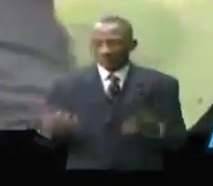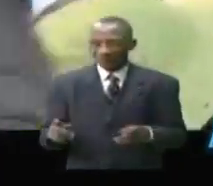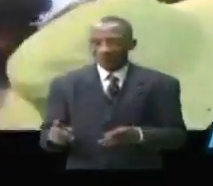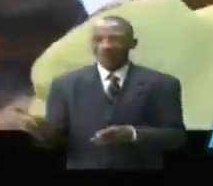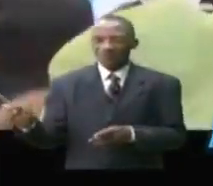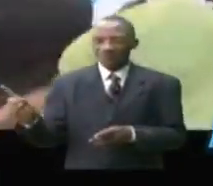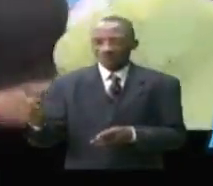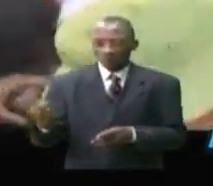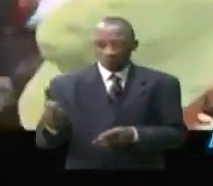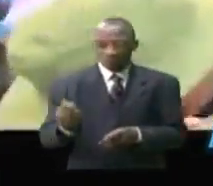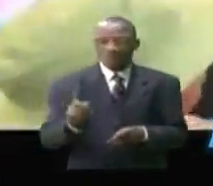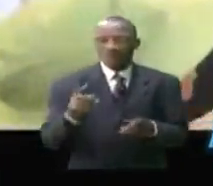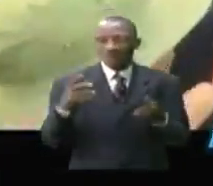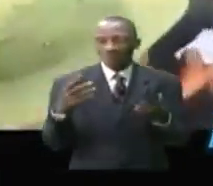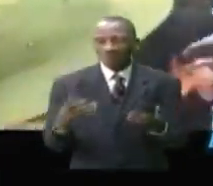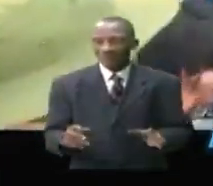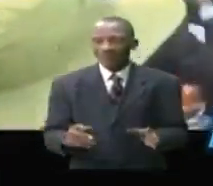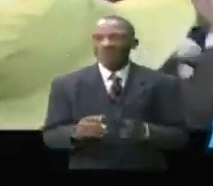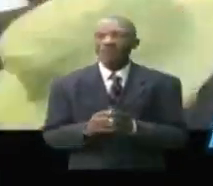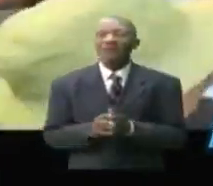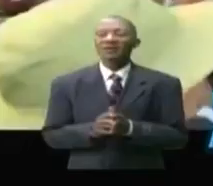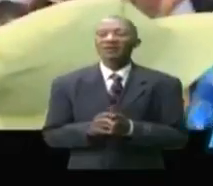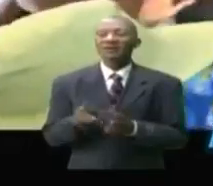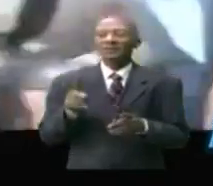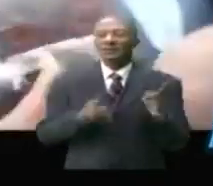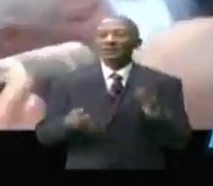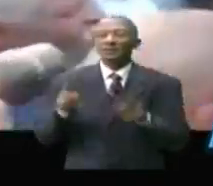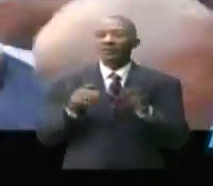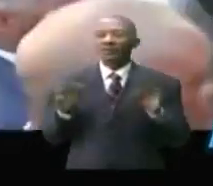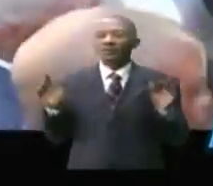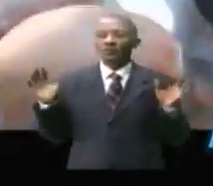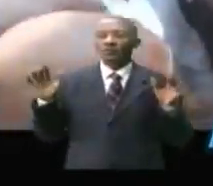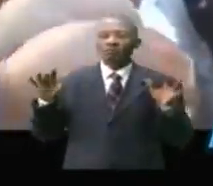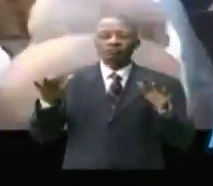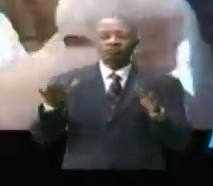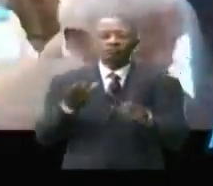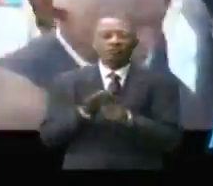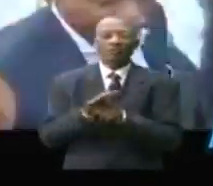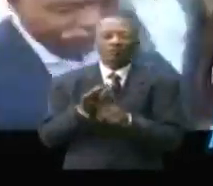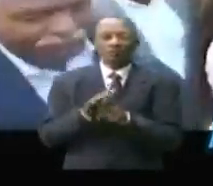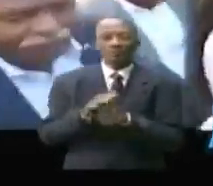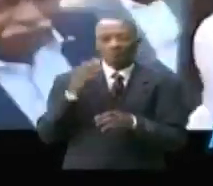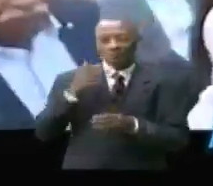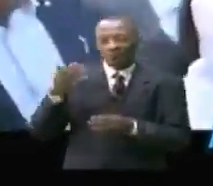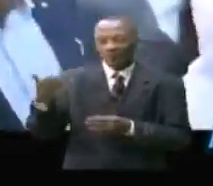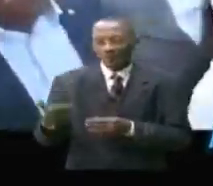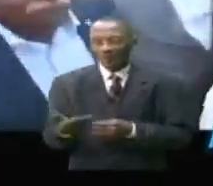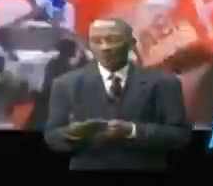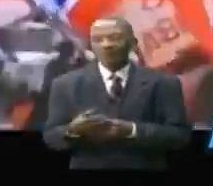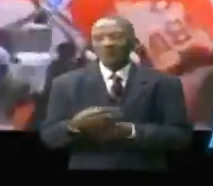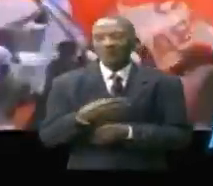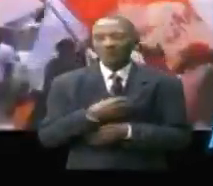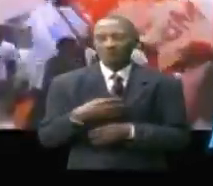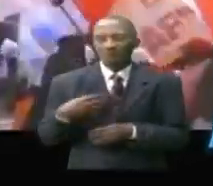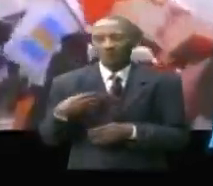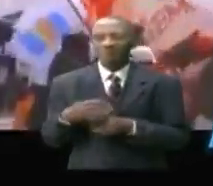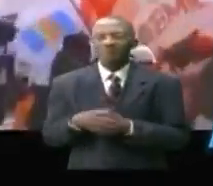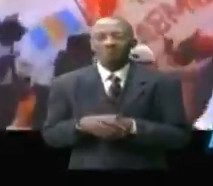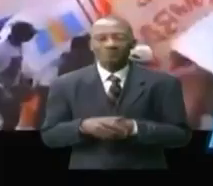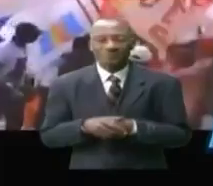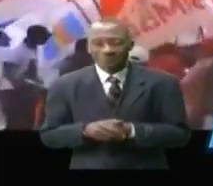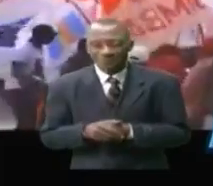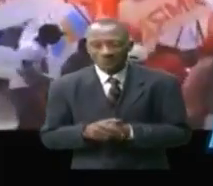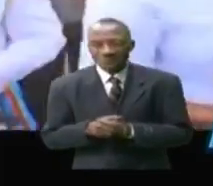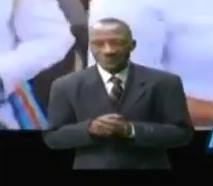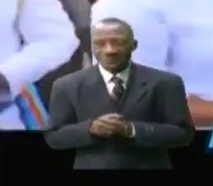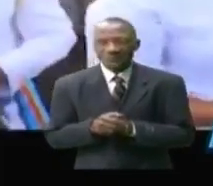ovationnée par la foule de Lualabé qui ont fait le déplacement de l'aéroport pour lui réserver un accueil délirant. Ils étaient sur place depuis